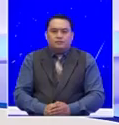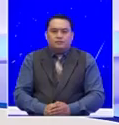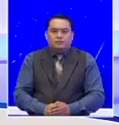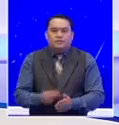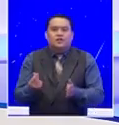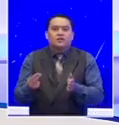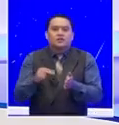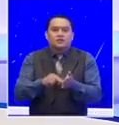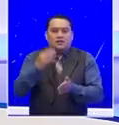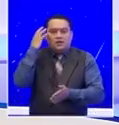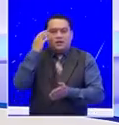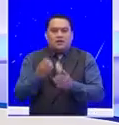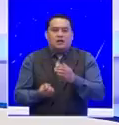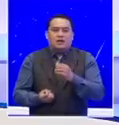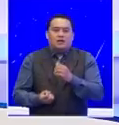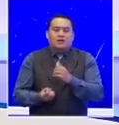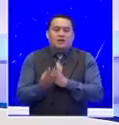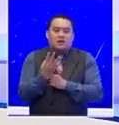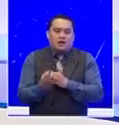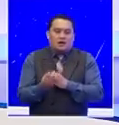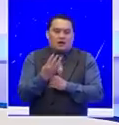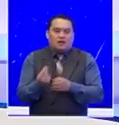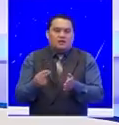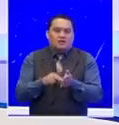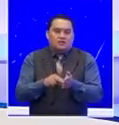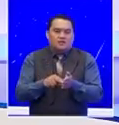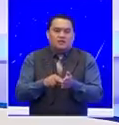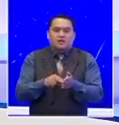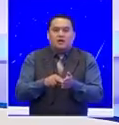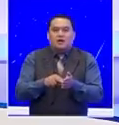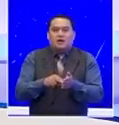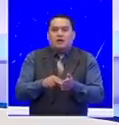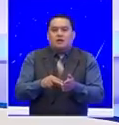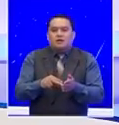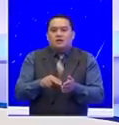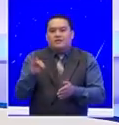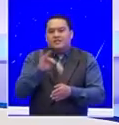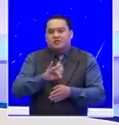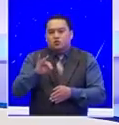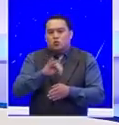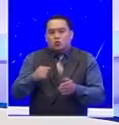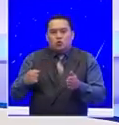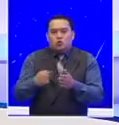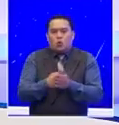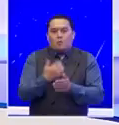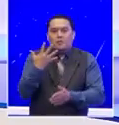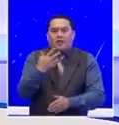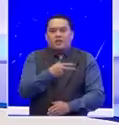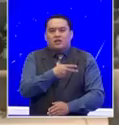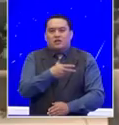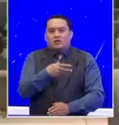Цены на нефть бьют антирекорды. Стоимость марки WTI, техасская легкая, впервые в истории упала ниже